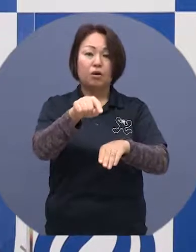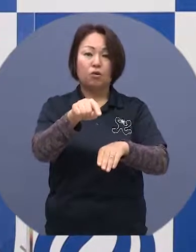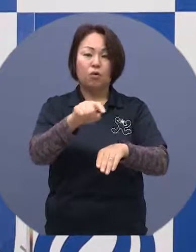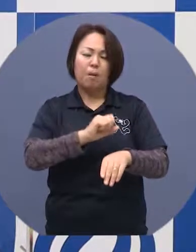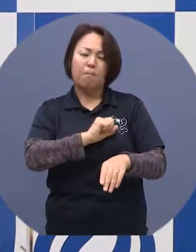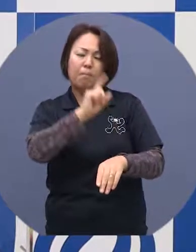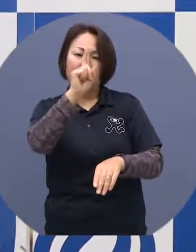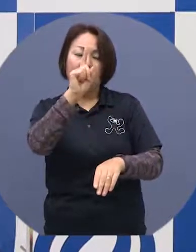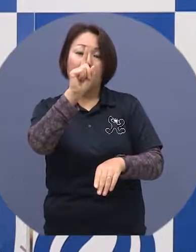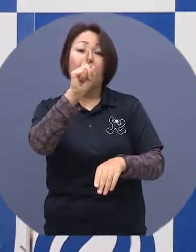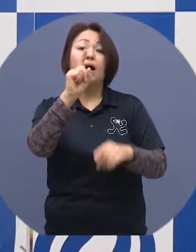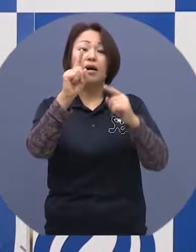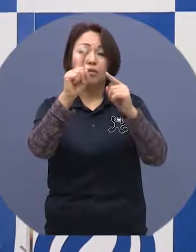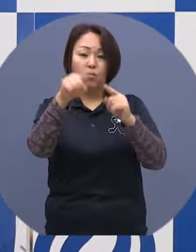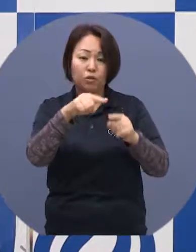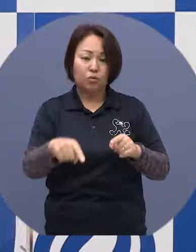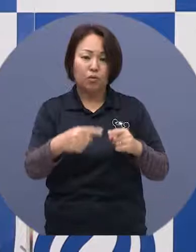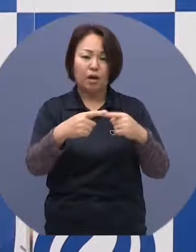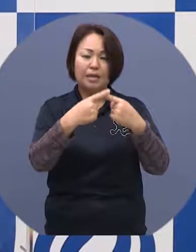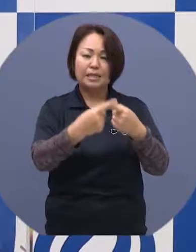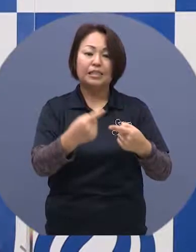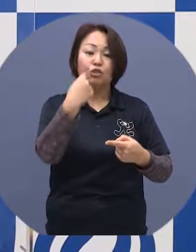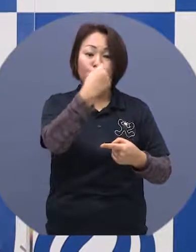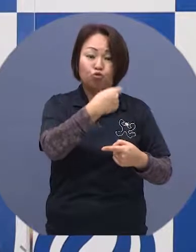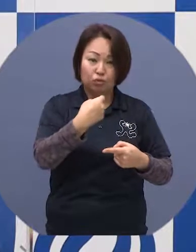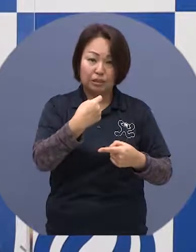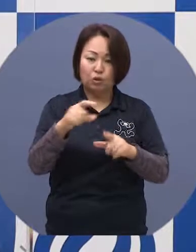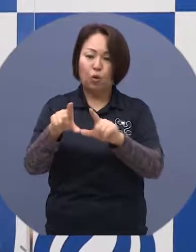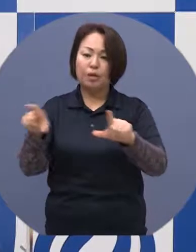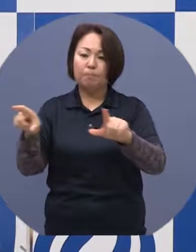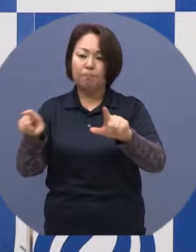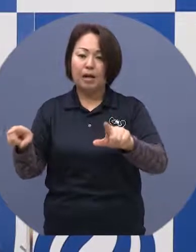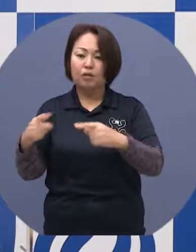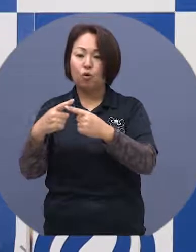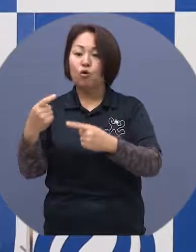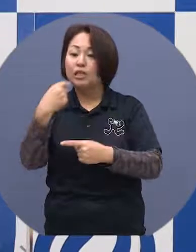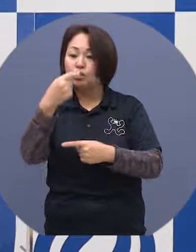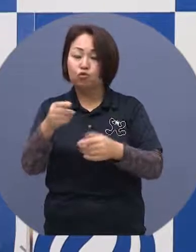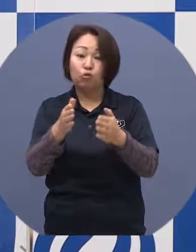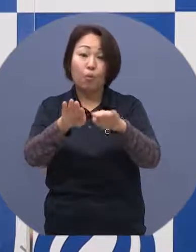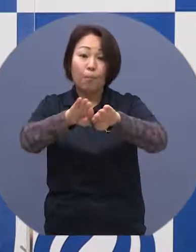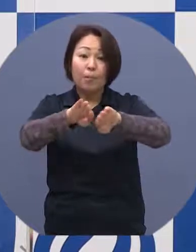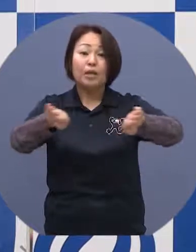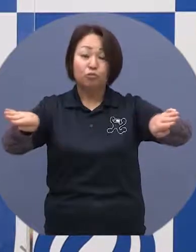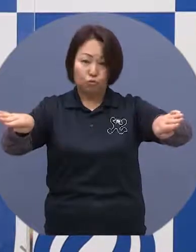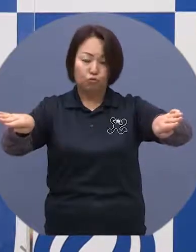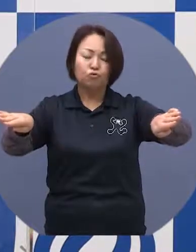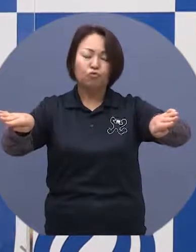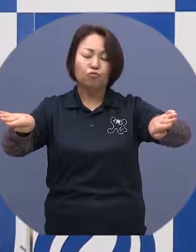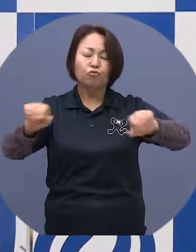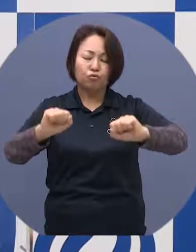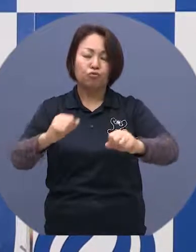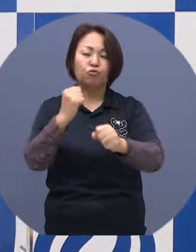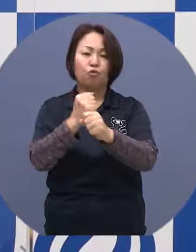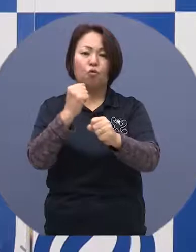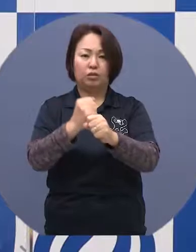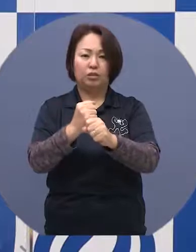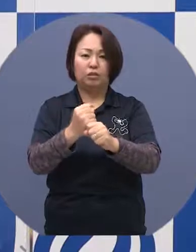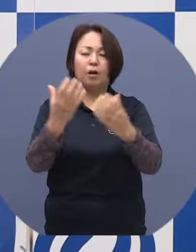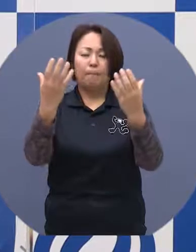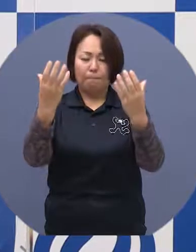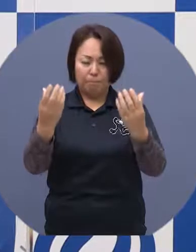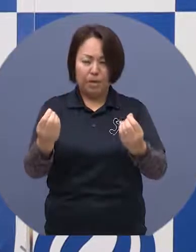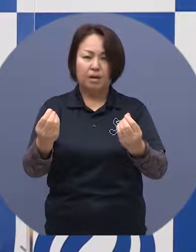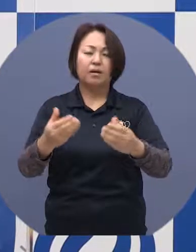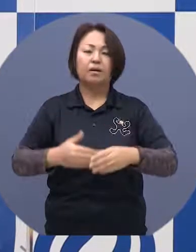様の出入り口を新設をいたしまして一般外来患者さんとの同棲も別にする改修工事も完了させていただいたところで